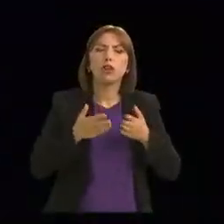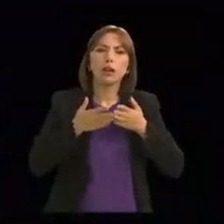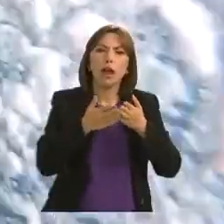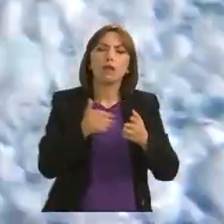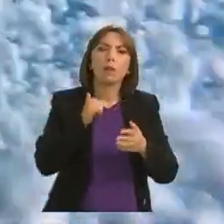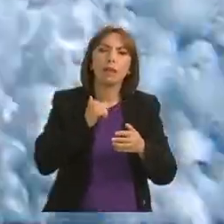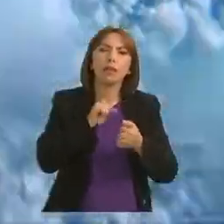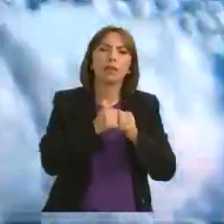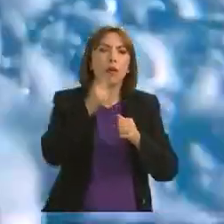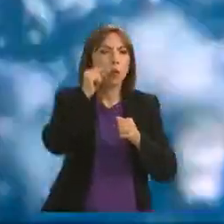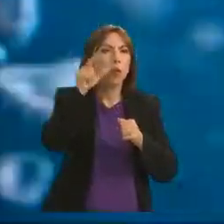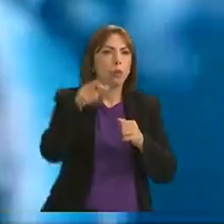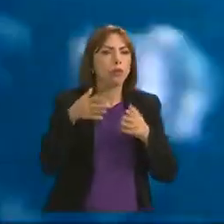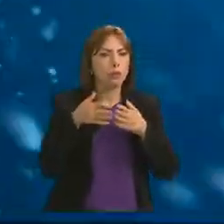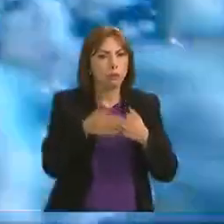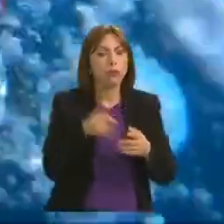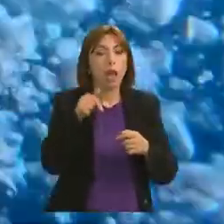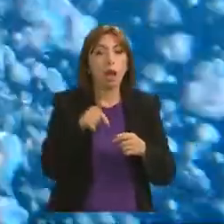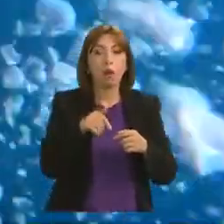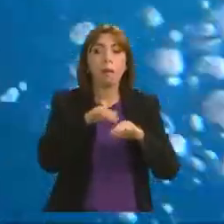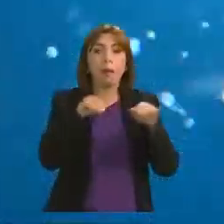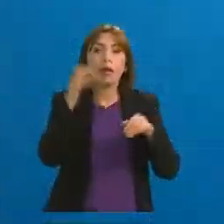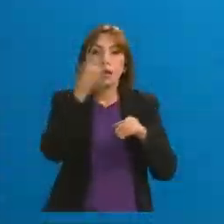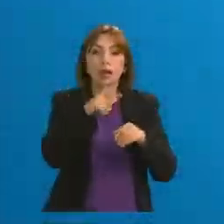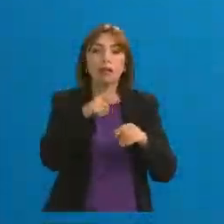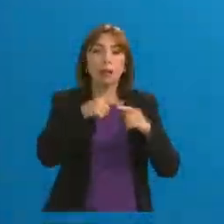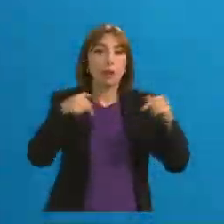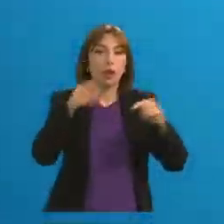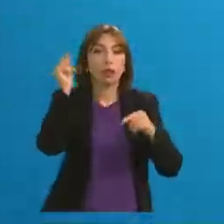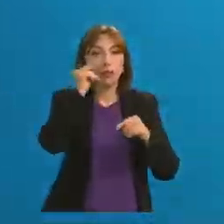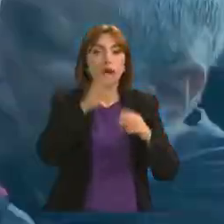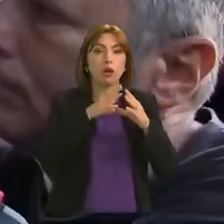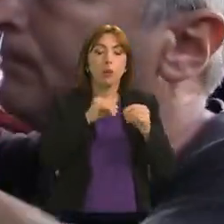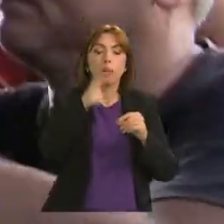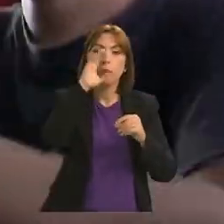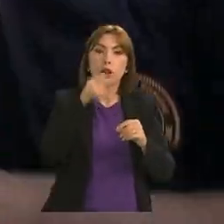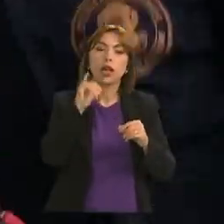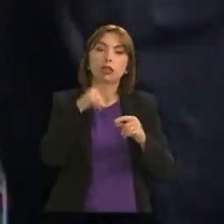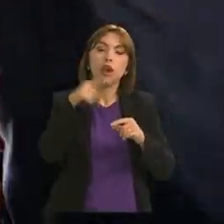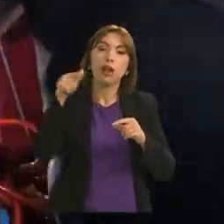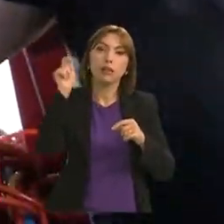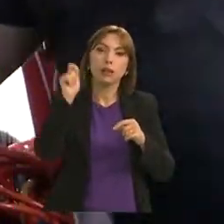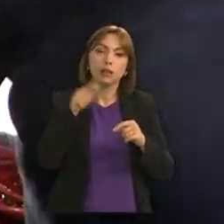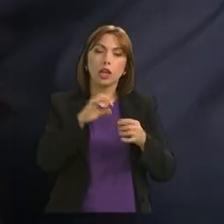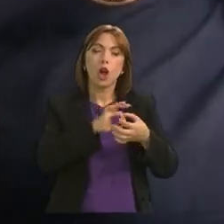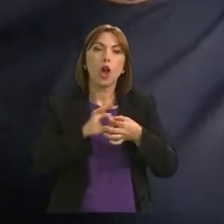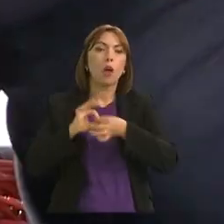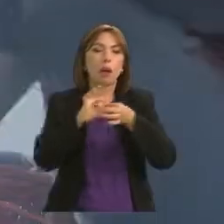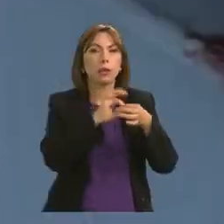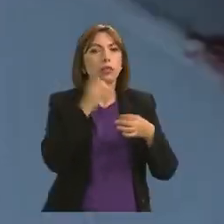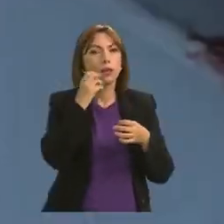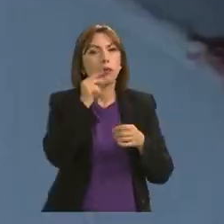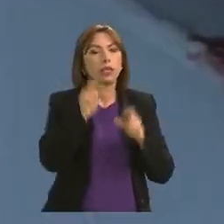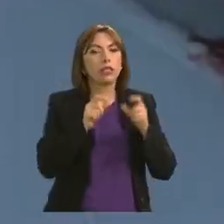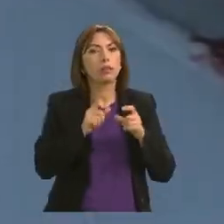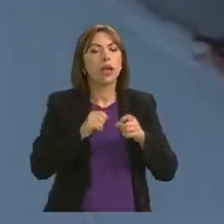civilă. Iar în prezent, Marea Neagră e un poligon de antrenament în care românii, bulgarii și alte națiuni aliate cooperează când vine vorba de